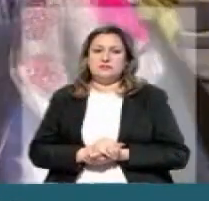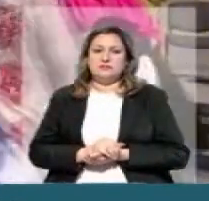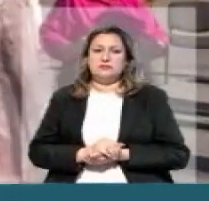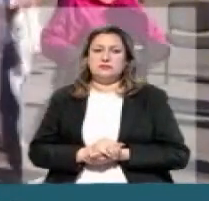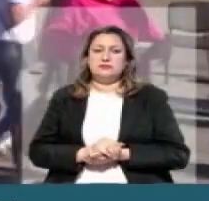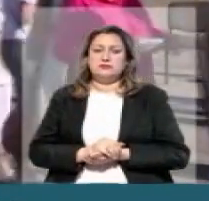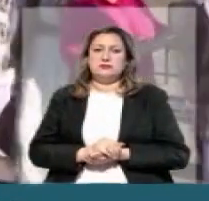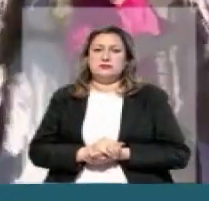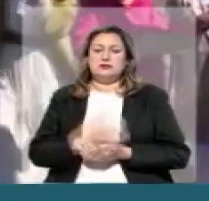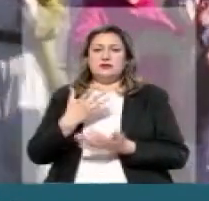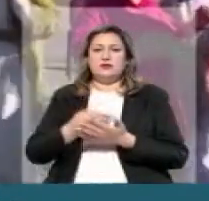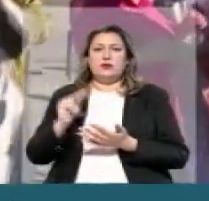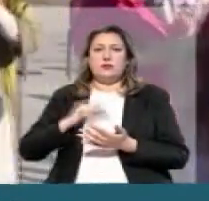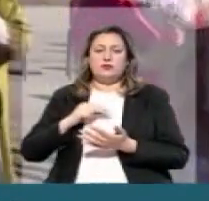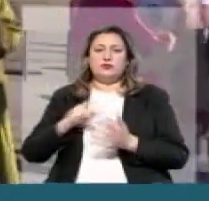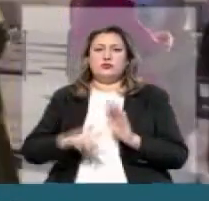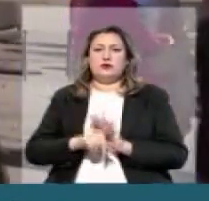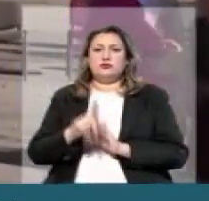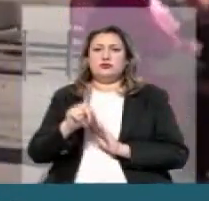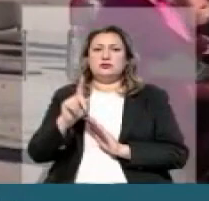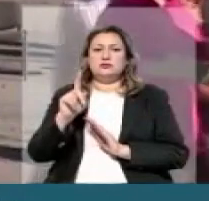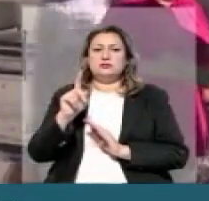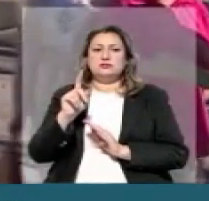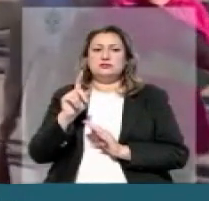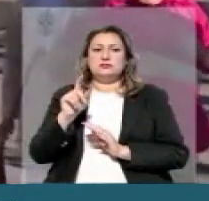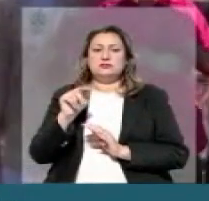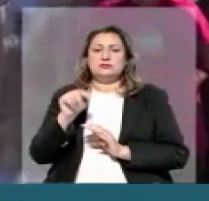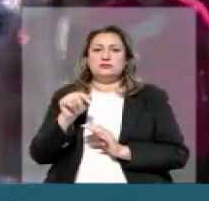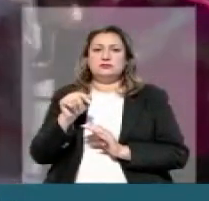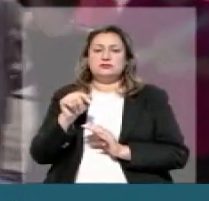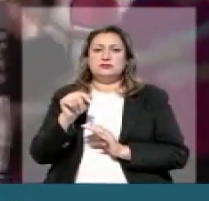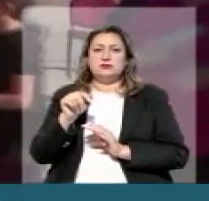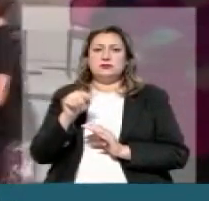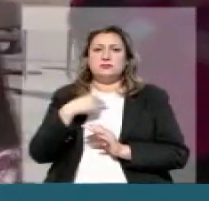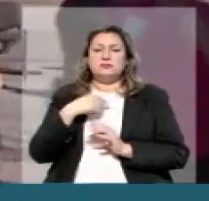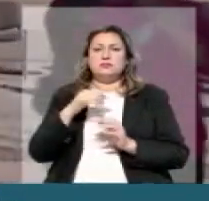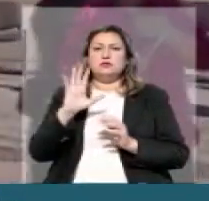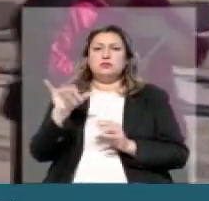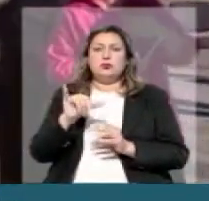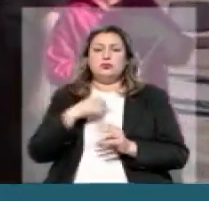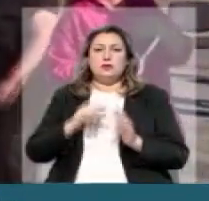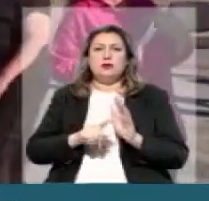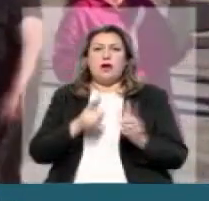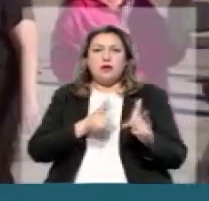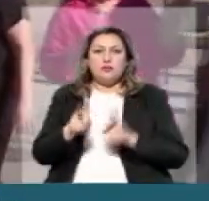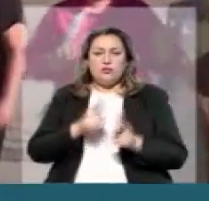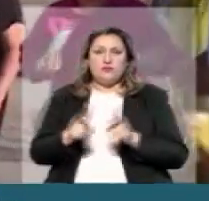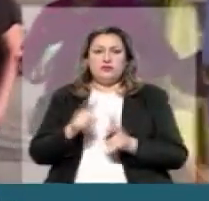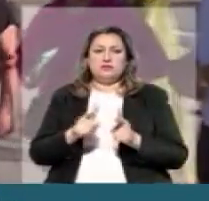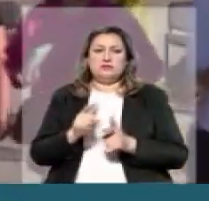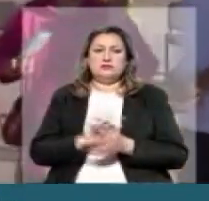Сонымен қатар, қазір мені Нұрсұлтан қаласы, Көкшетауда болдық, Қарағандыда, және Петропавлмен қазір мені